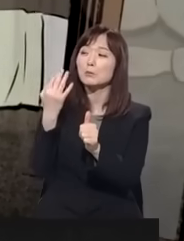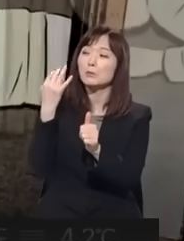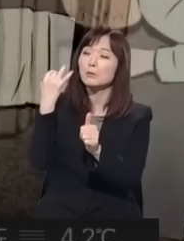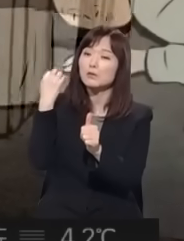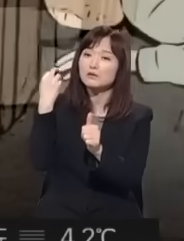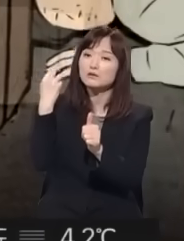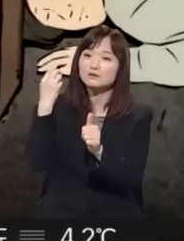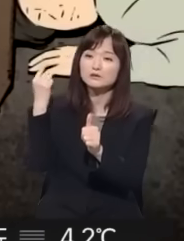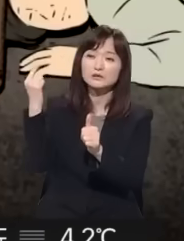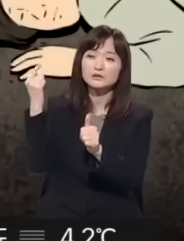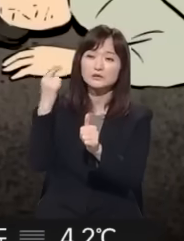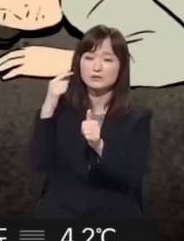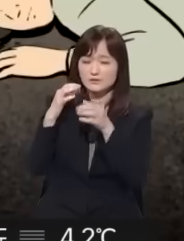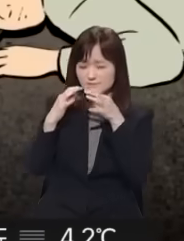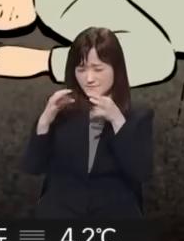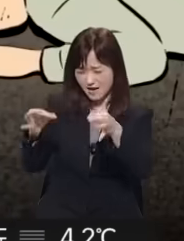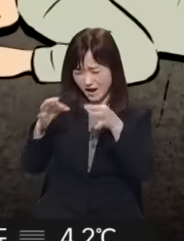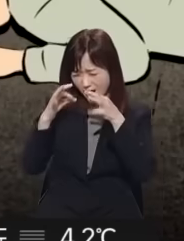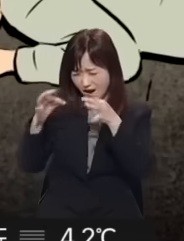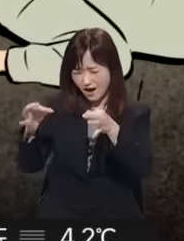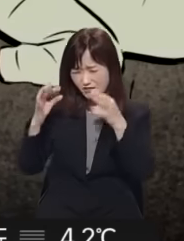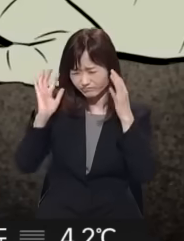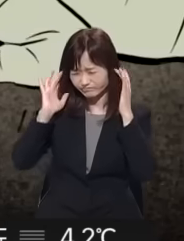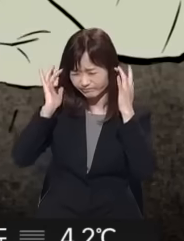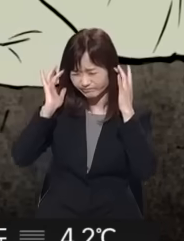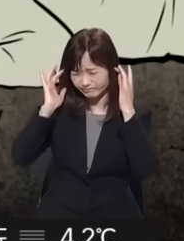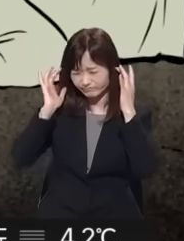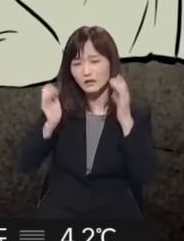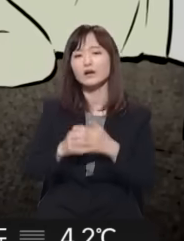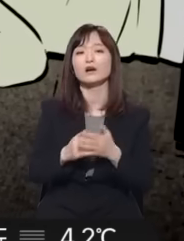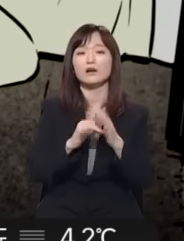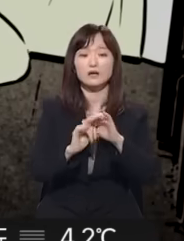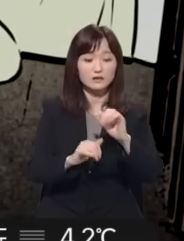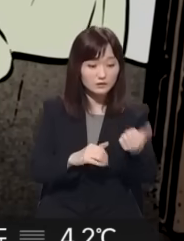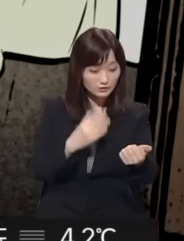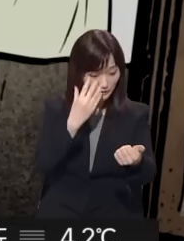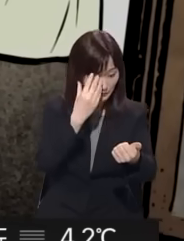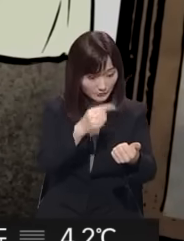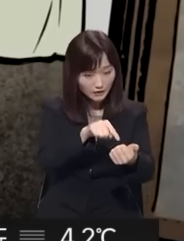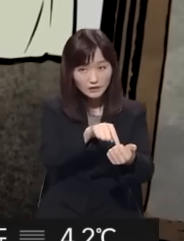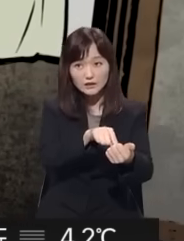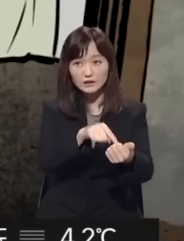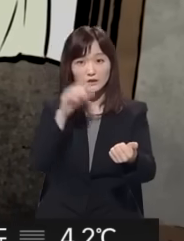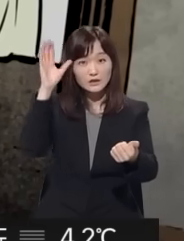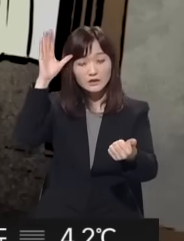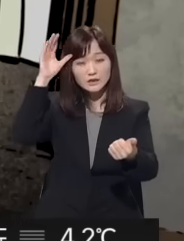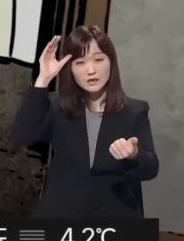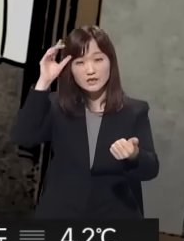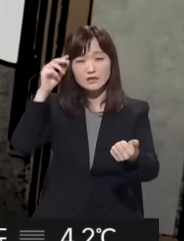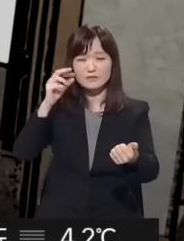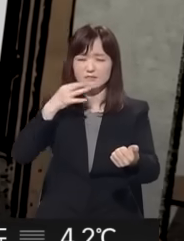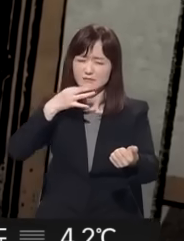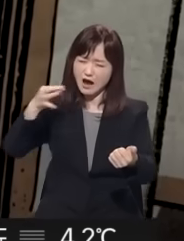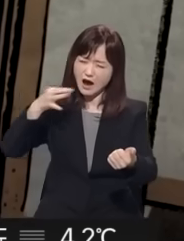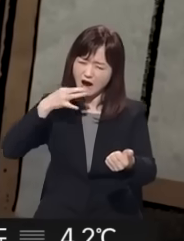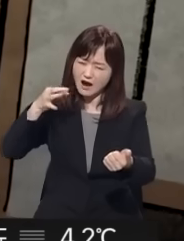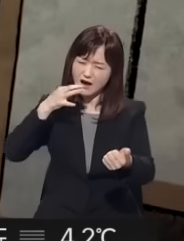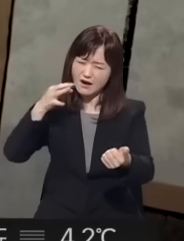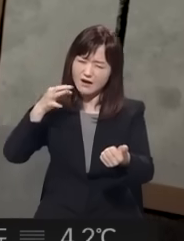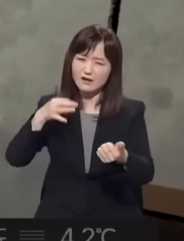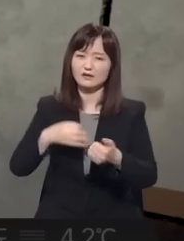너무 시끄럽게 계속 지져왔다는 겁니다 그리고이 가족이 숨진 채로 발견된 그날도 개가 심하게 우는 소리가 들렸다고 했습니다